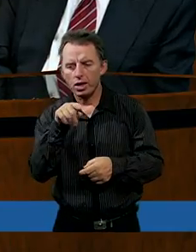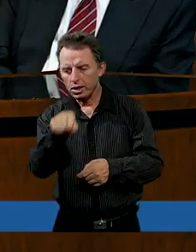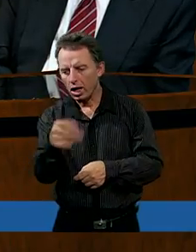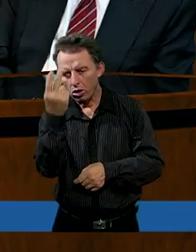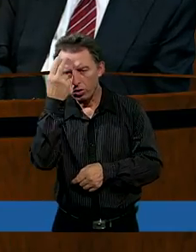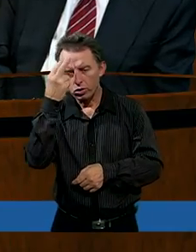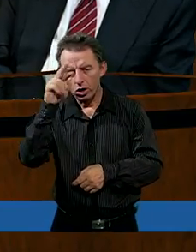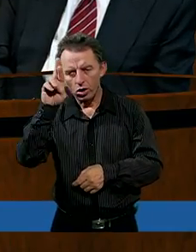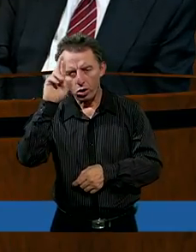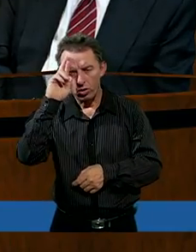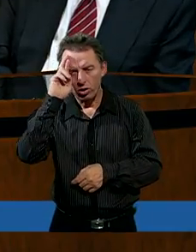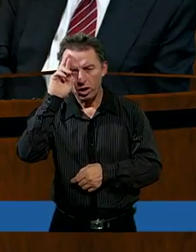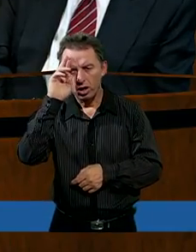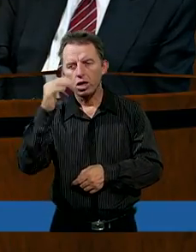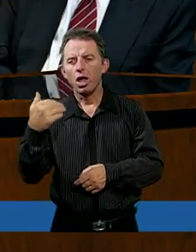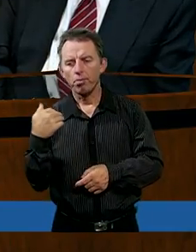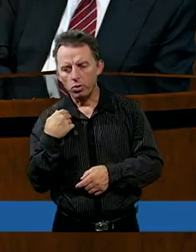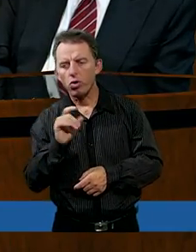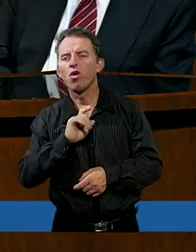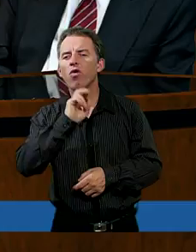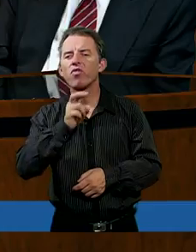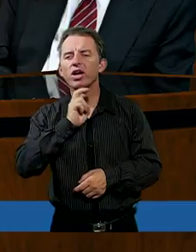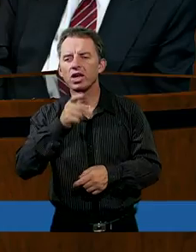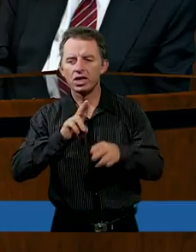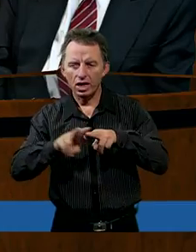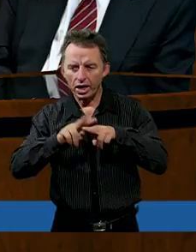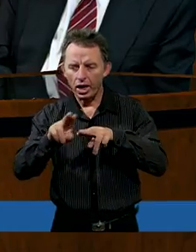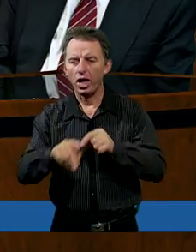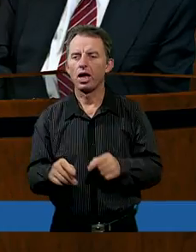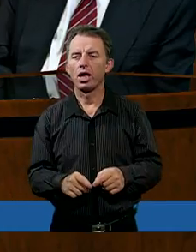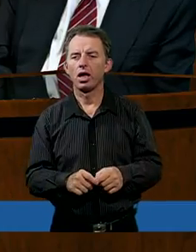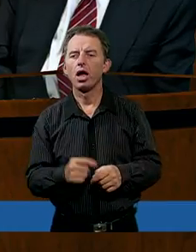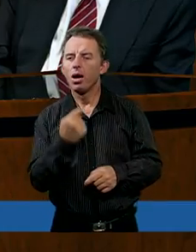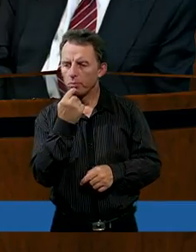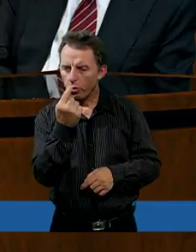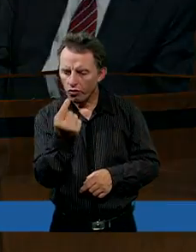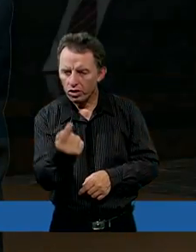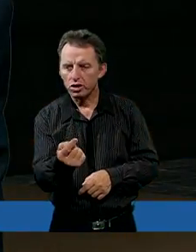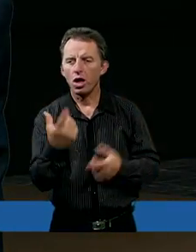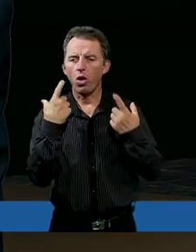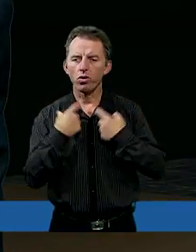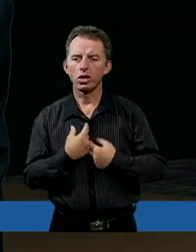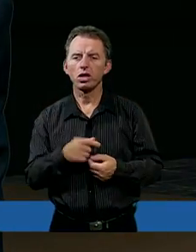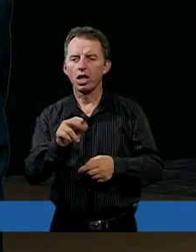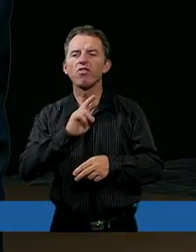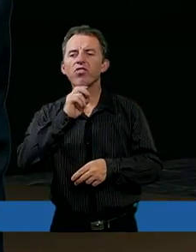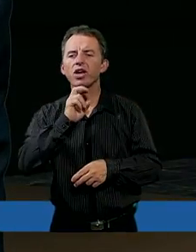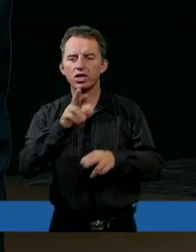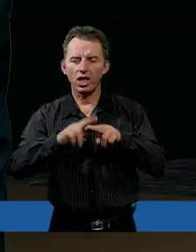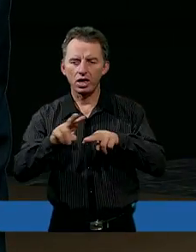rozumiemy. Ja byłem u fryzjera i opowiadał mi ten fryzjer,